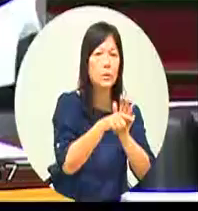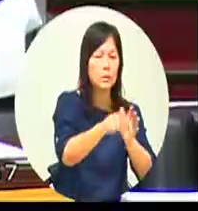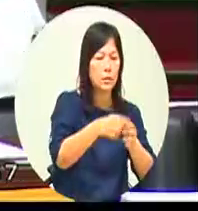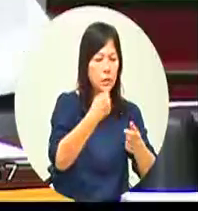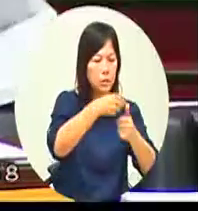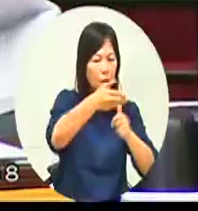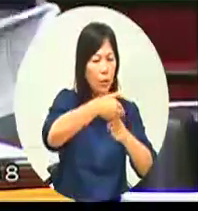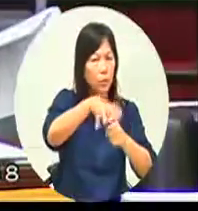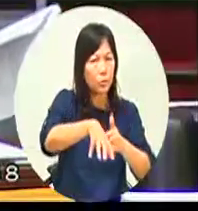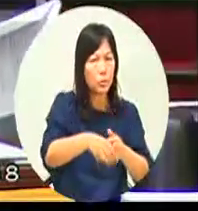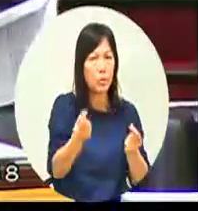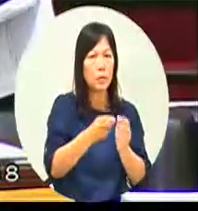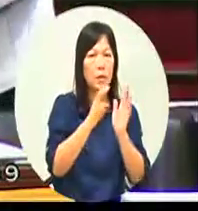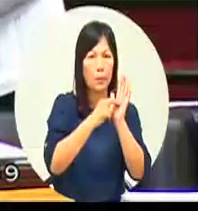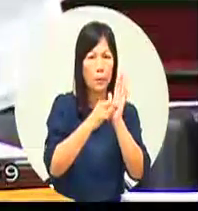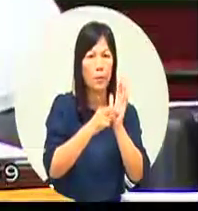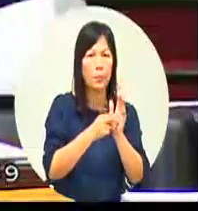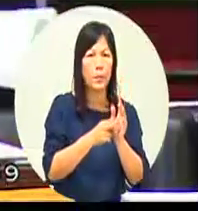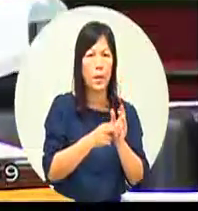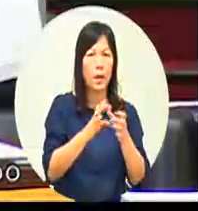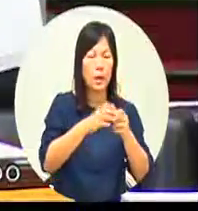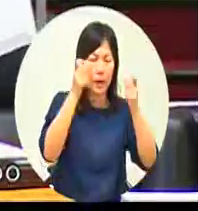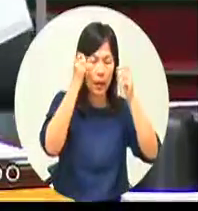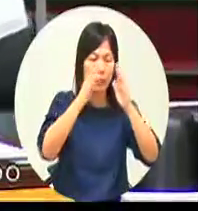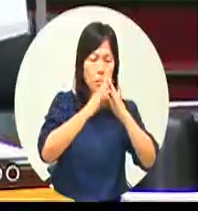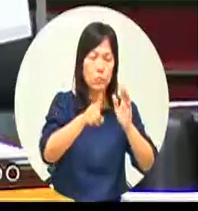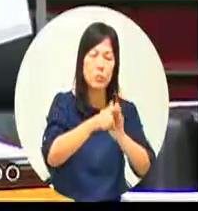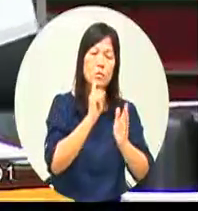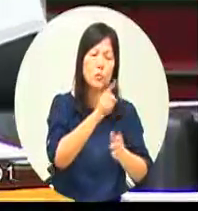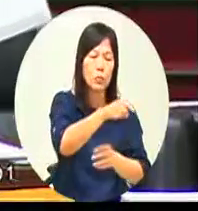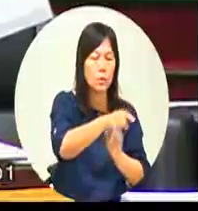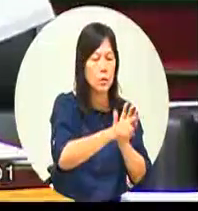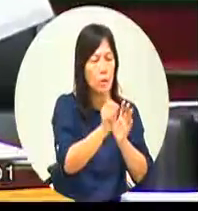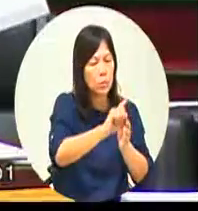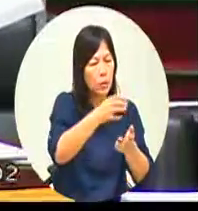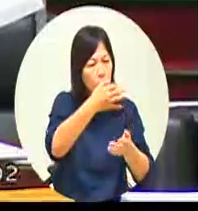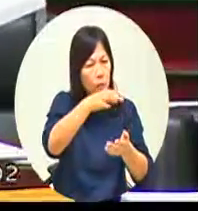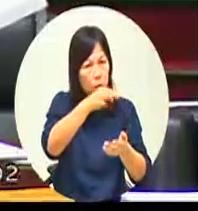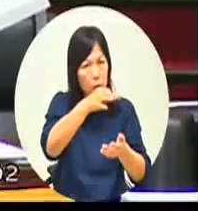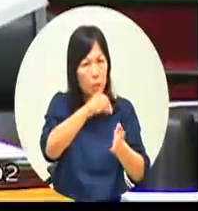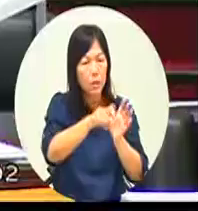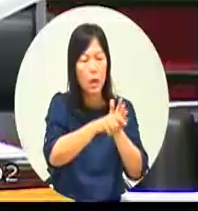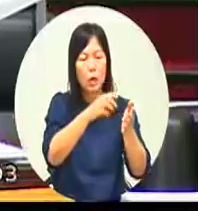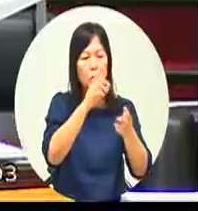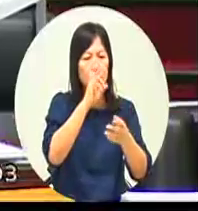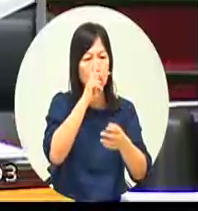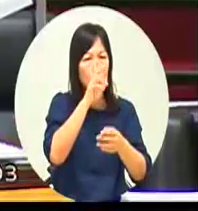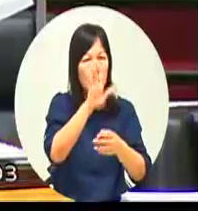局，高雄市审计处说你哪些预算执行不当，